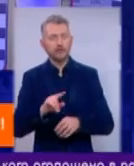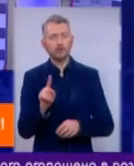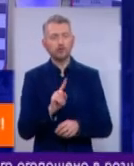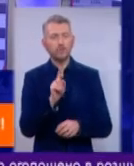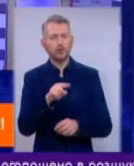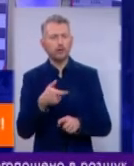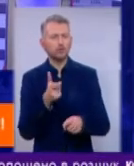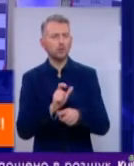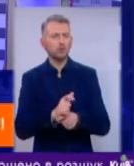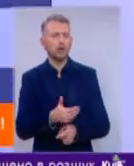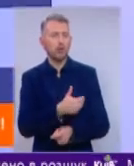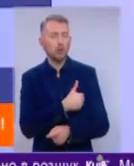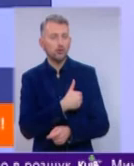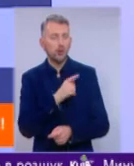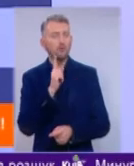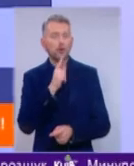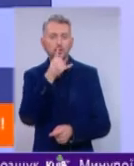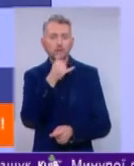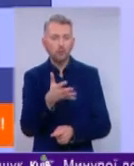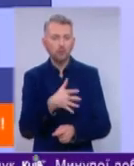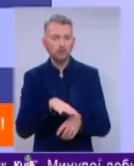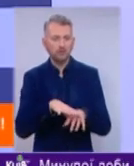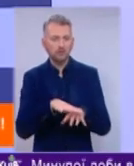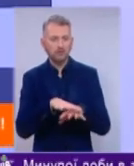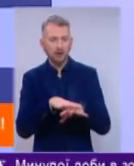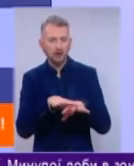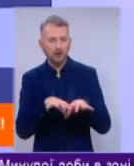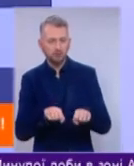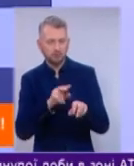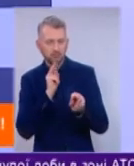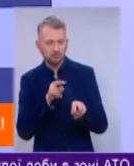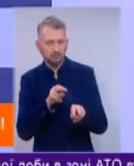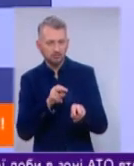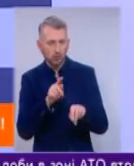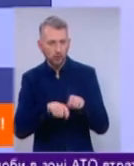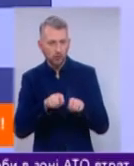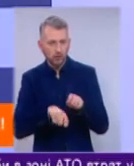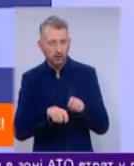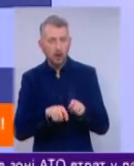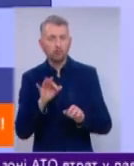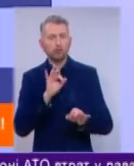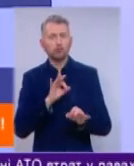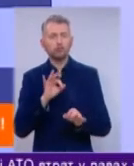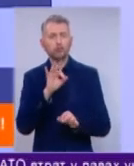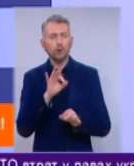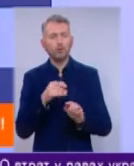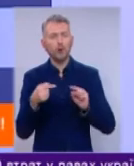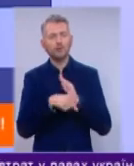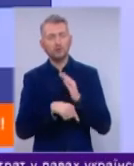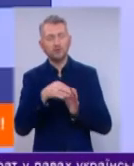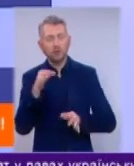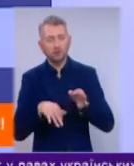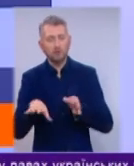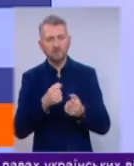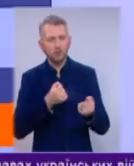вони дуже хочуть, але поки що не можуть взяти його під політичний контроль. А от стосовно антикорупційного суду, зараз ця боротьба йде